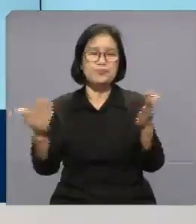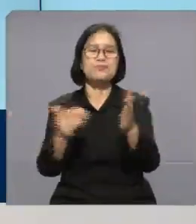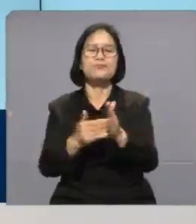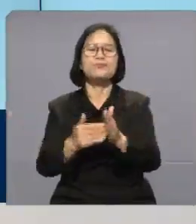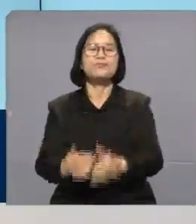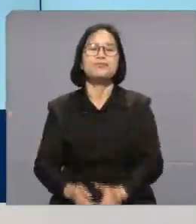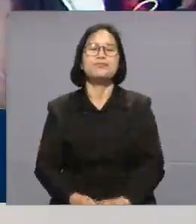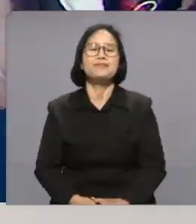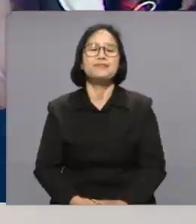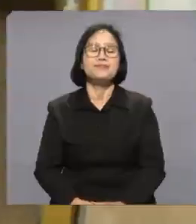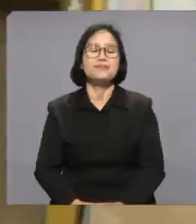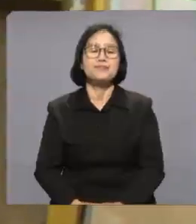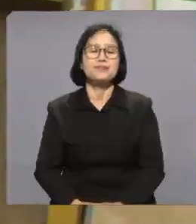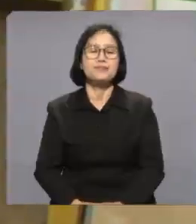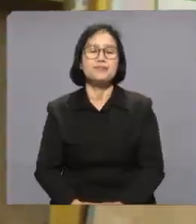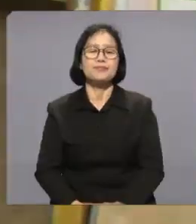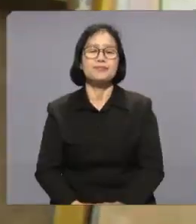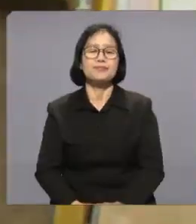백소민 기자입니다.